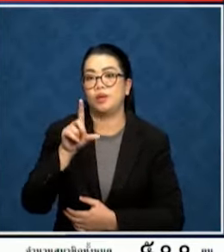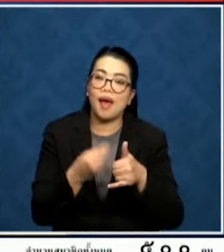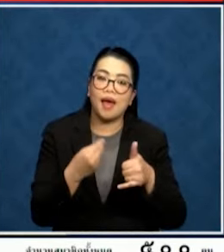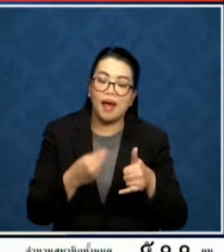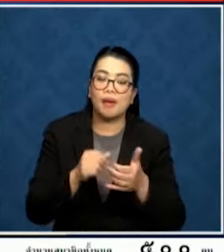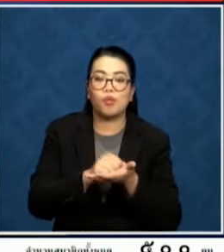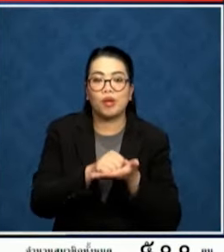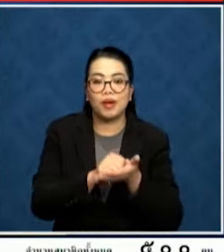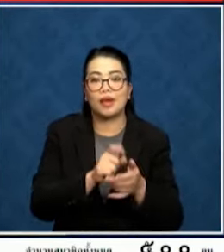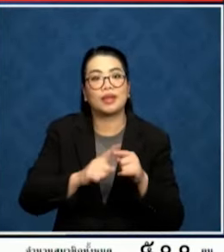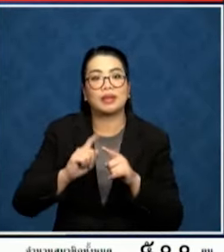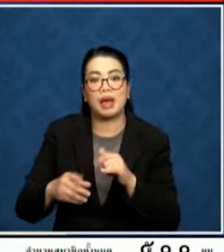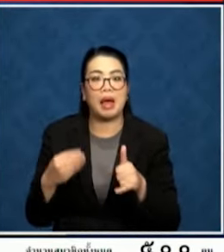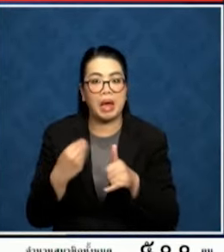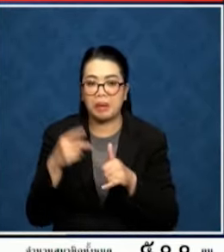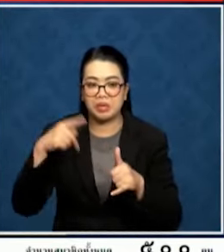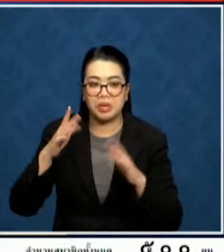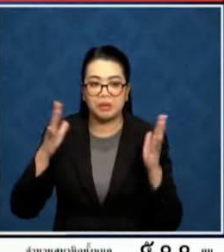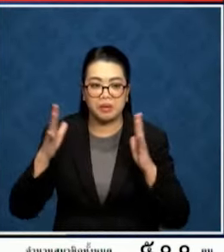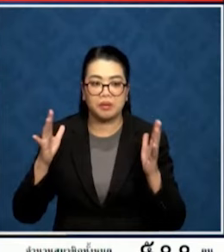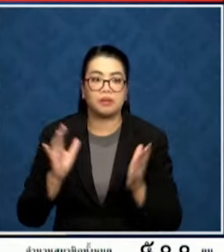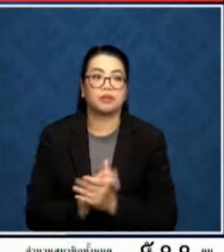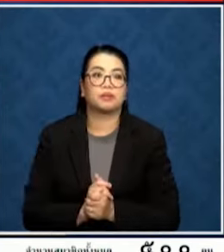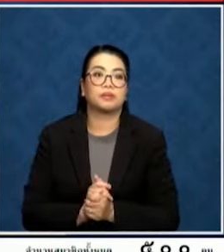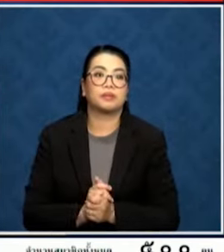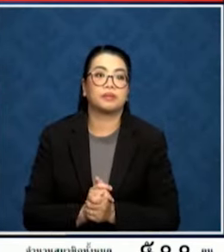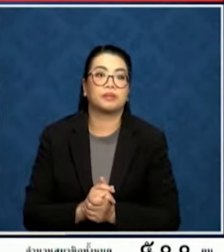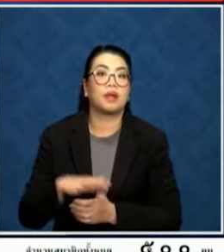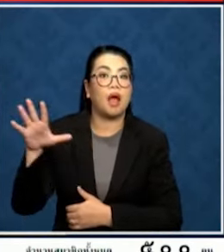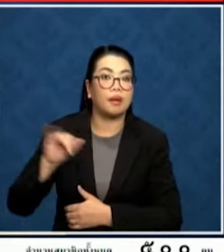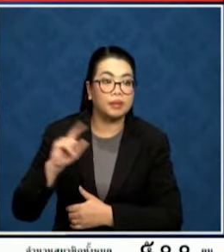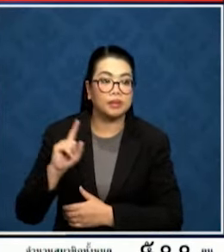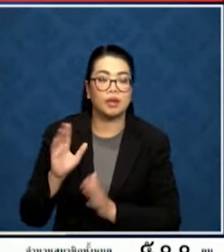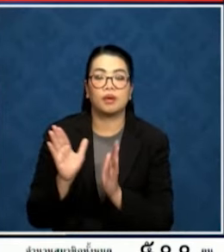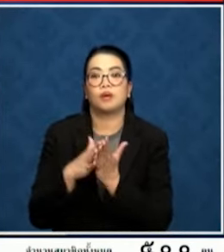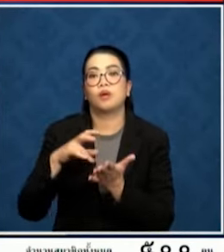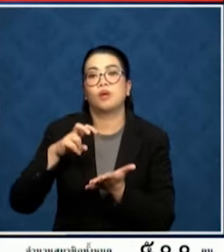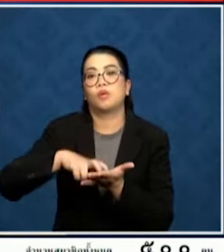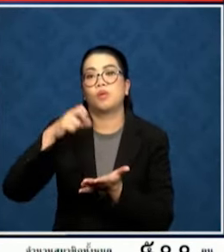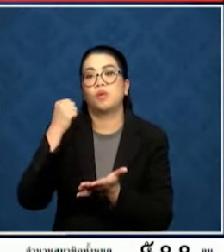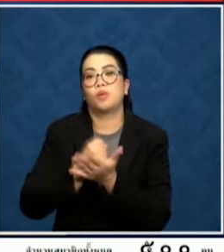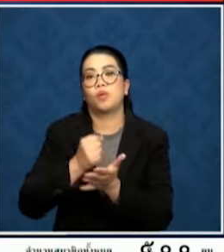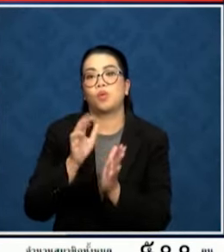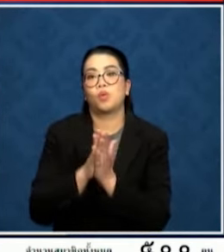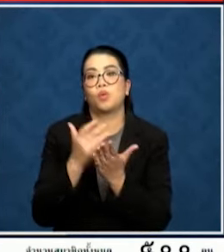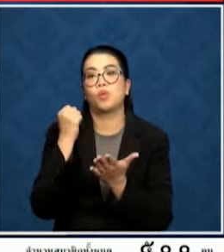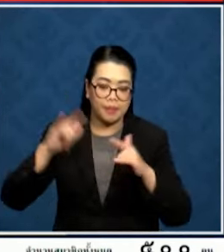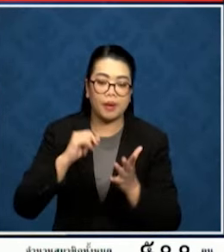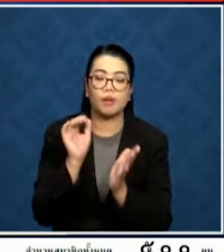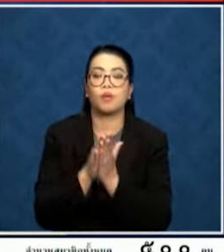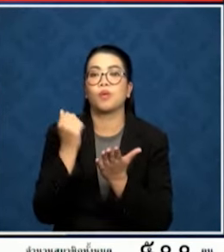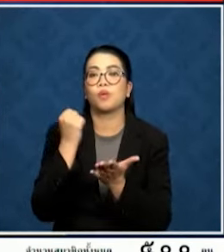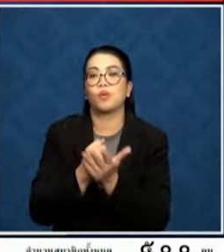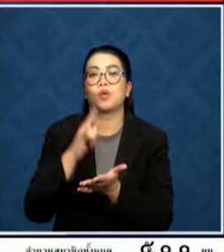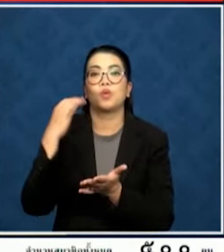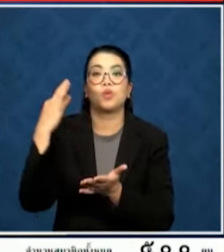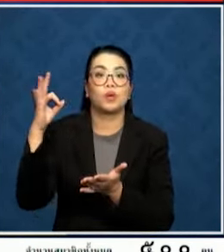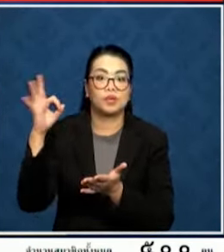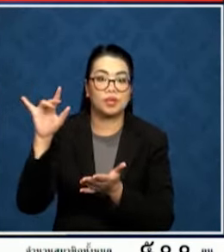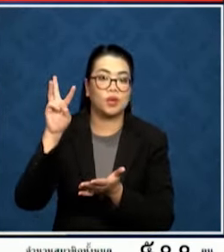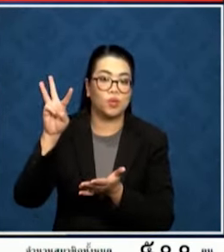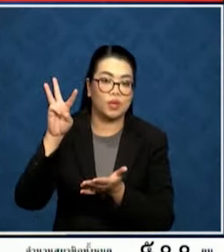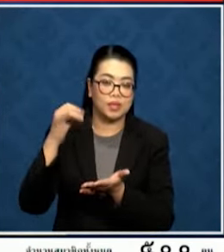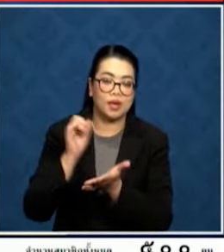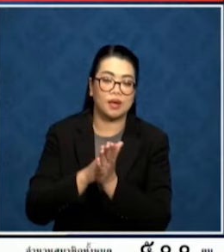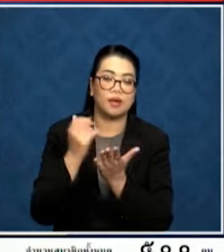7,221 ล้านบาทโดยปัจจัยการกระตุ้นครับการเดินทางเนี่ยมาจากมาตรการการที่เราอำนวยความสะดวกด้านวีซ่าครับที่เป็นนโยบายของรัฐบาลก็คือ